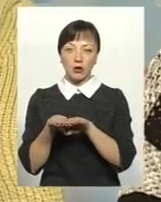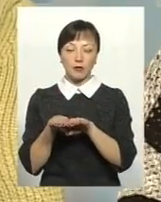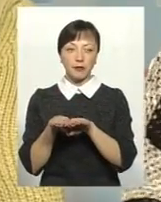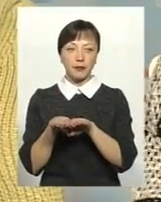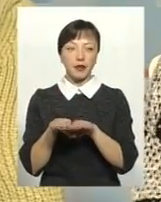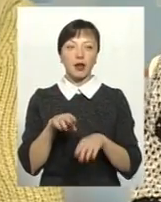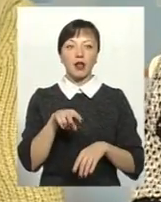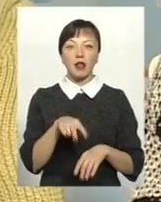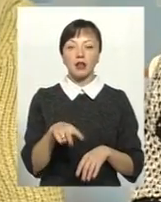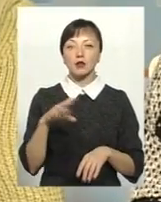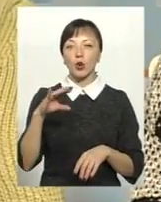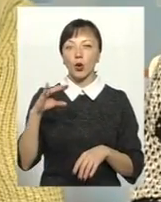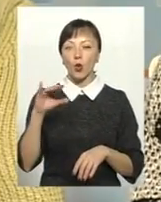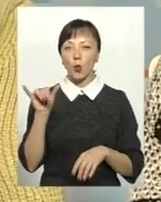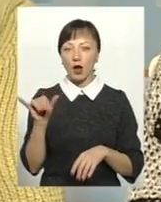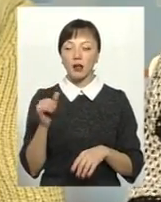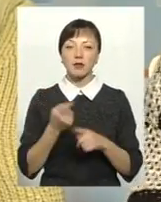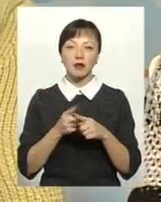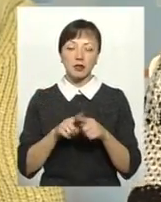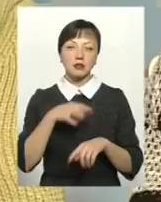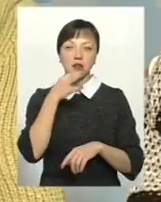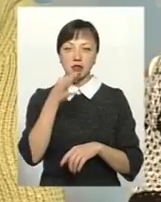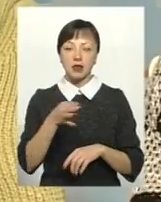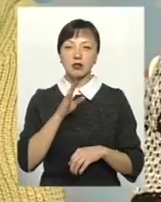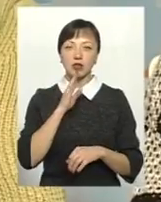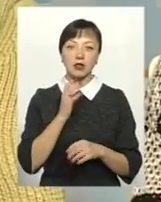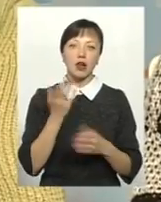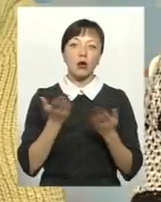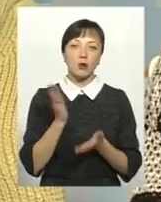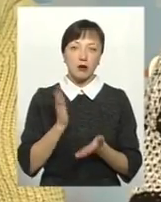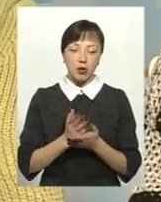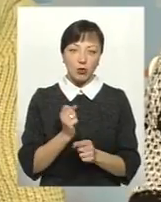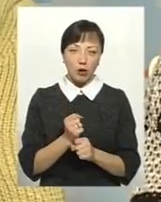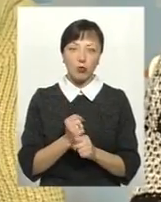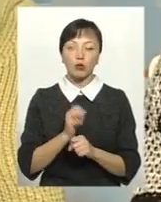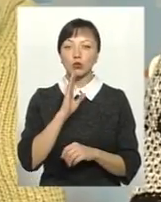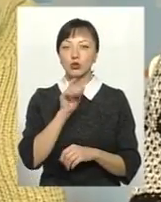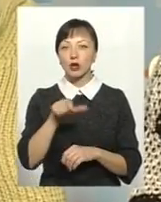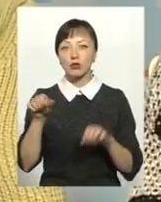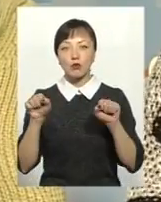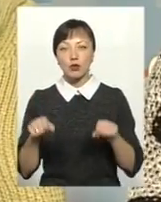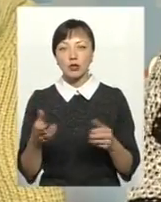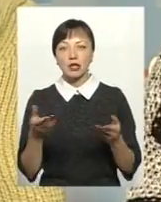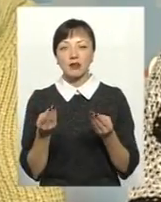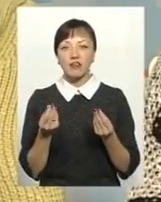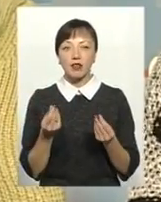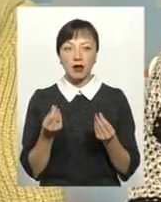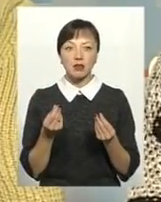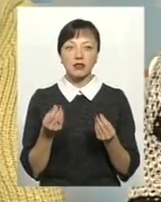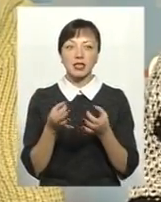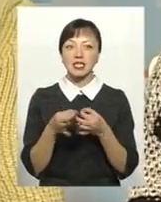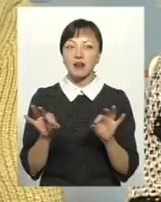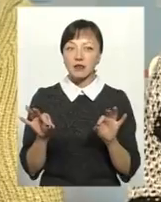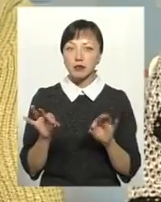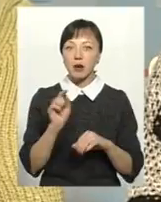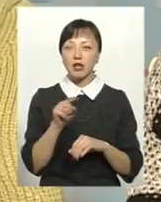ну, Лариса Ульяновна уже говорила, это были женщины работающие, женщины, которые, может быть, где-то финансово независимые,